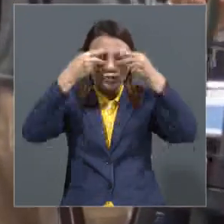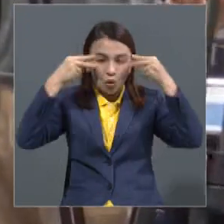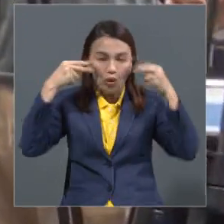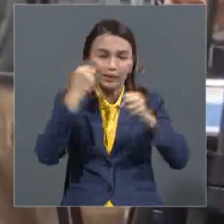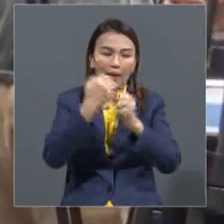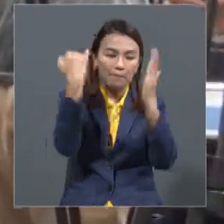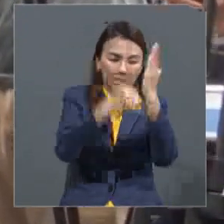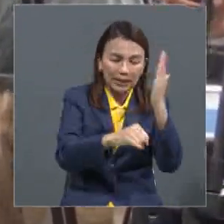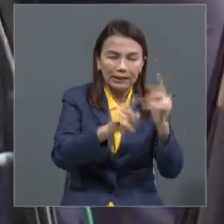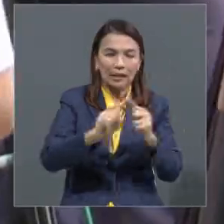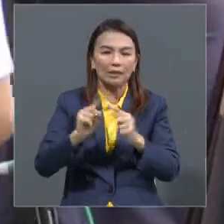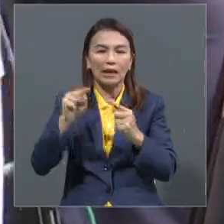ใดๆครับ